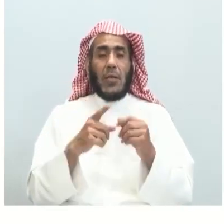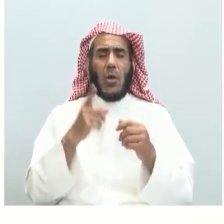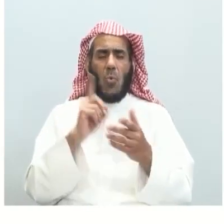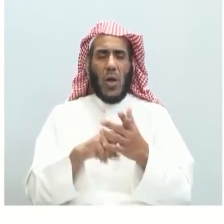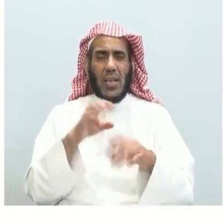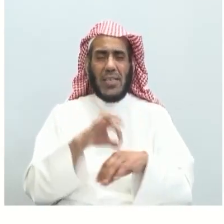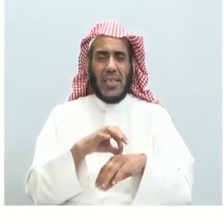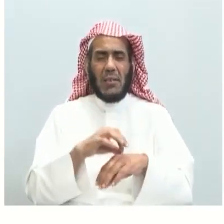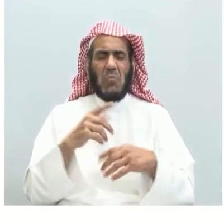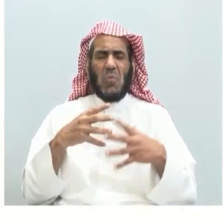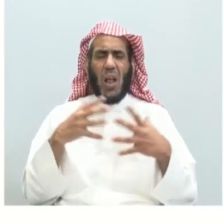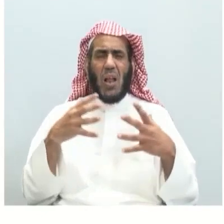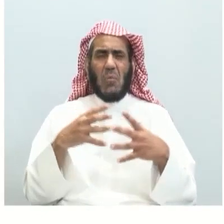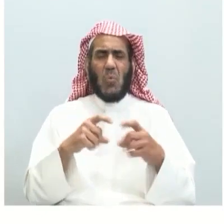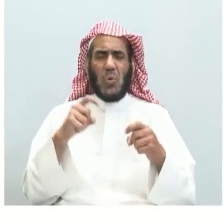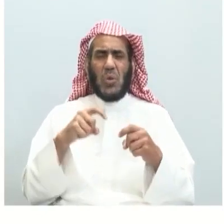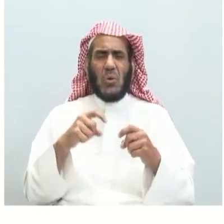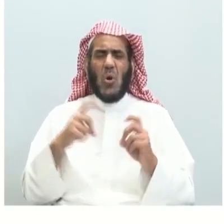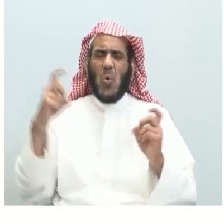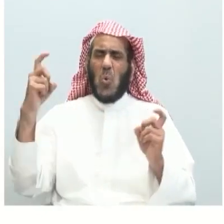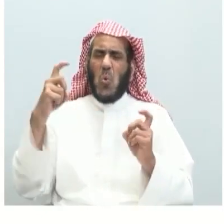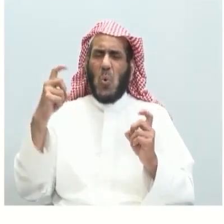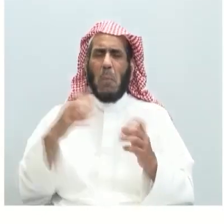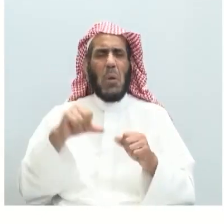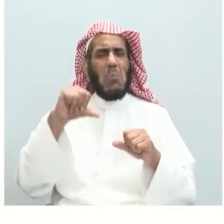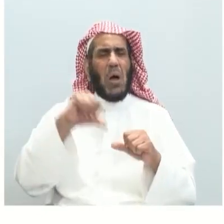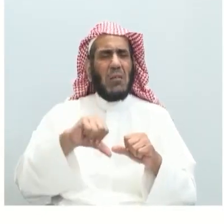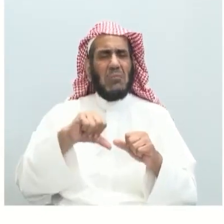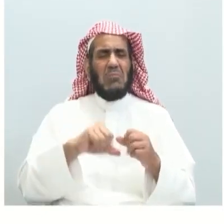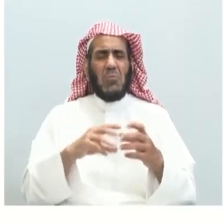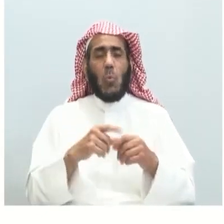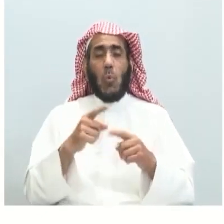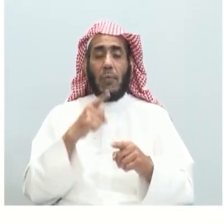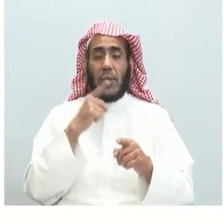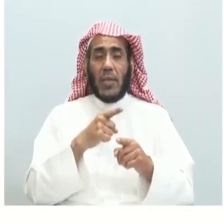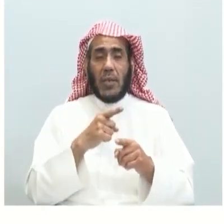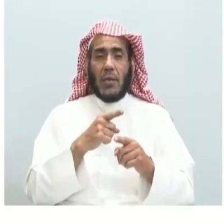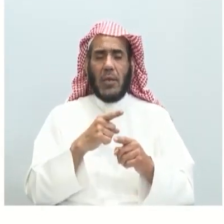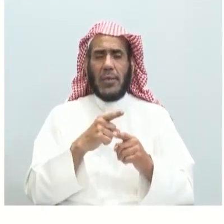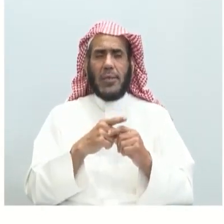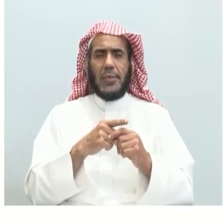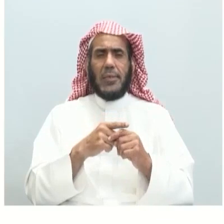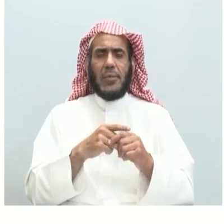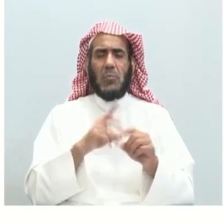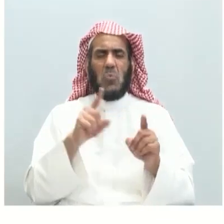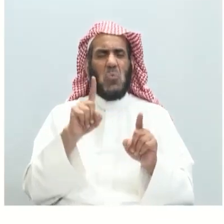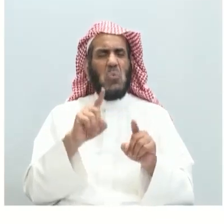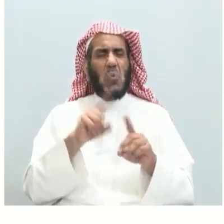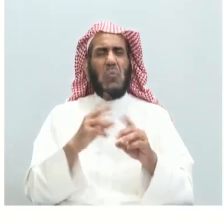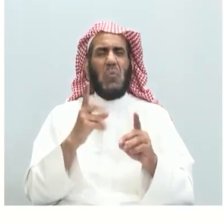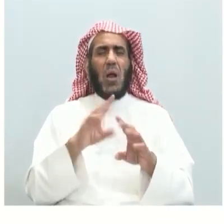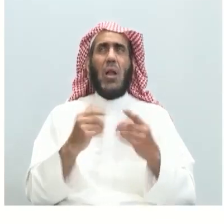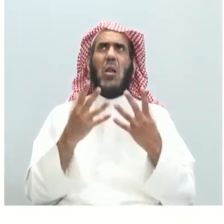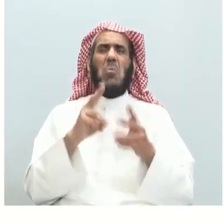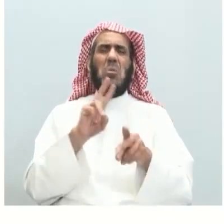الانسان في الغالب عنده خصومه بالباطل وفي ذلك ما فيه من كفران النعم والتكذيب